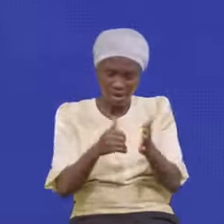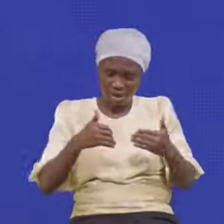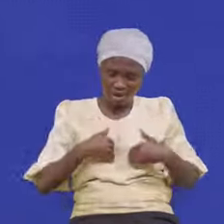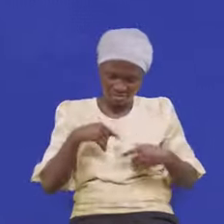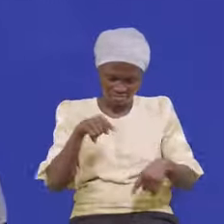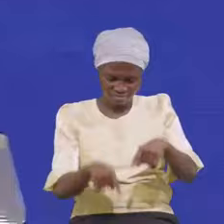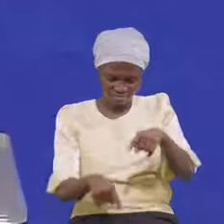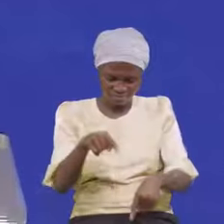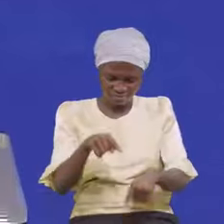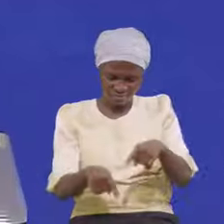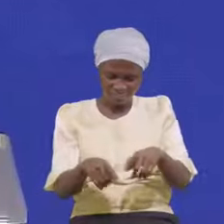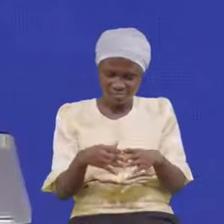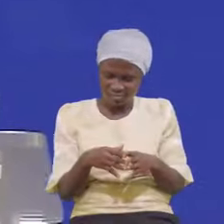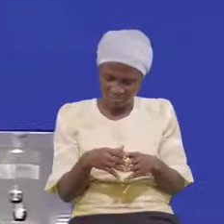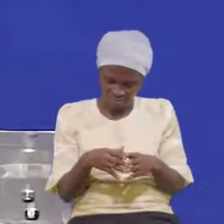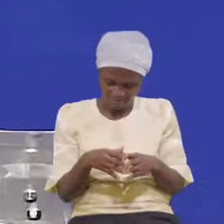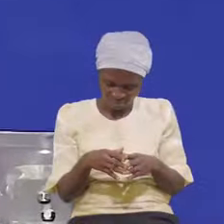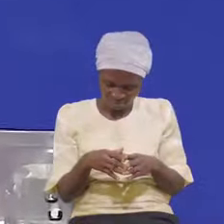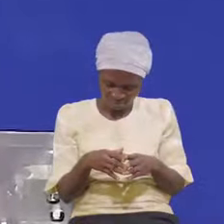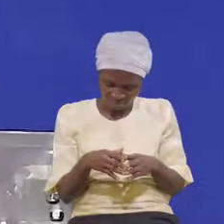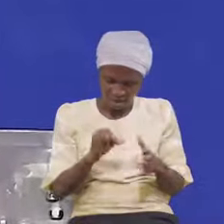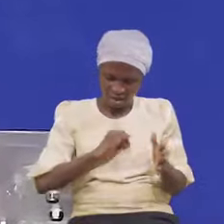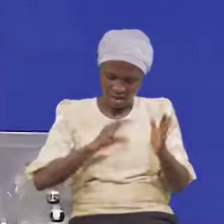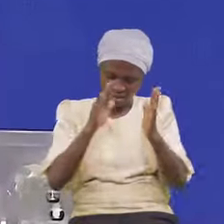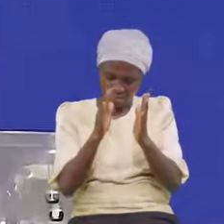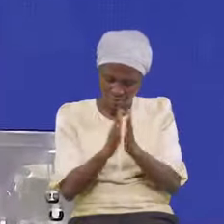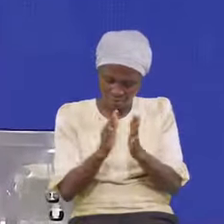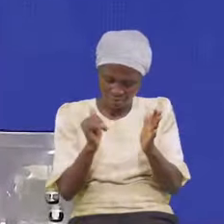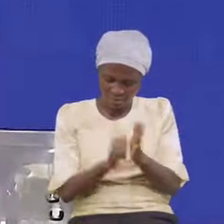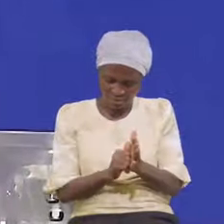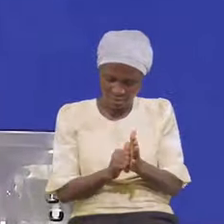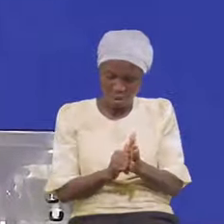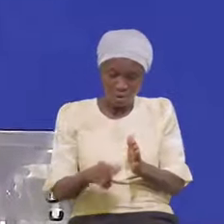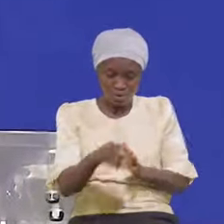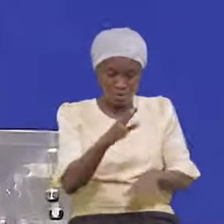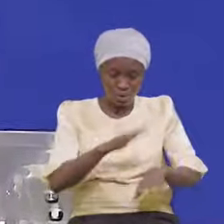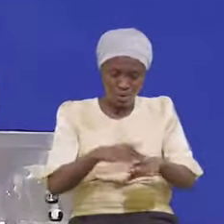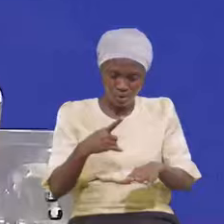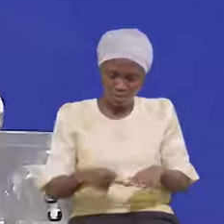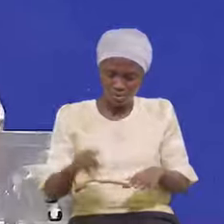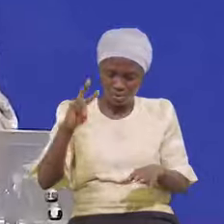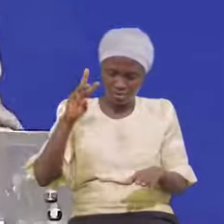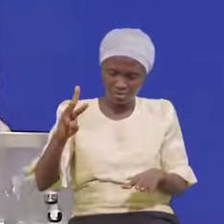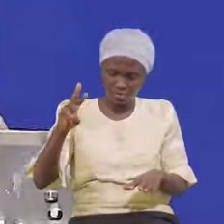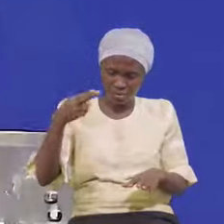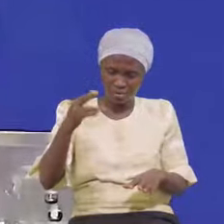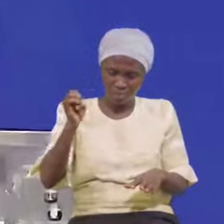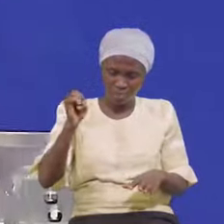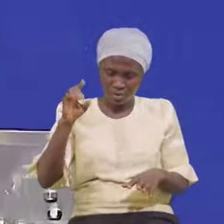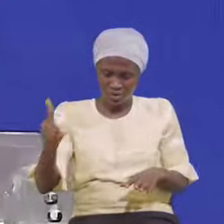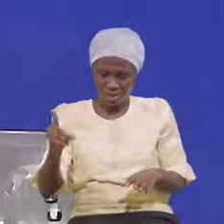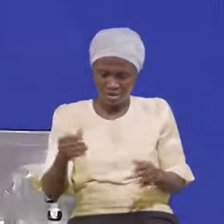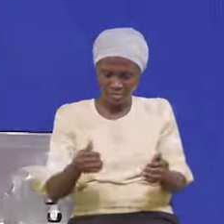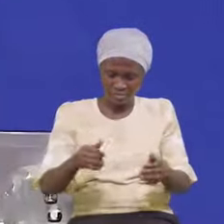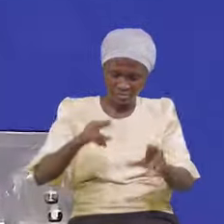paralysis. పక్షవాతంతో ఉన్న వారి కోసం ప్రార్థిస్తున్నాను. In praise and in wheelchair. వారి యొక్క వీల్ చైర్ నుంచి పైకి లేవాలి. Walking on